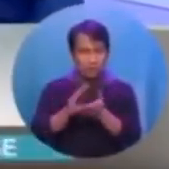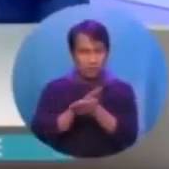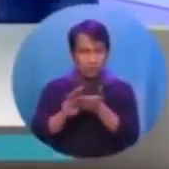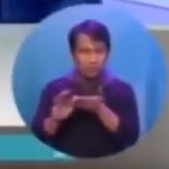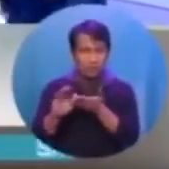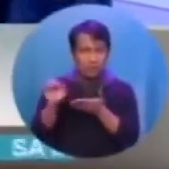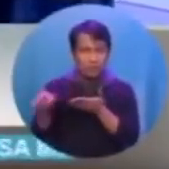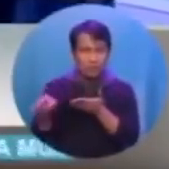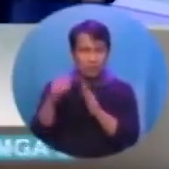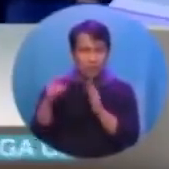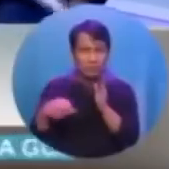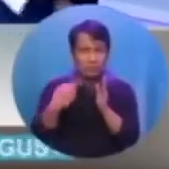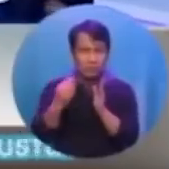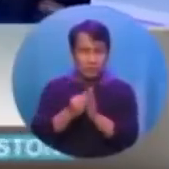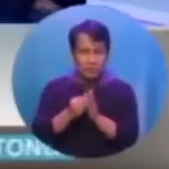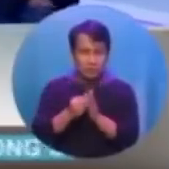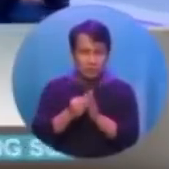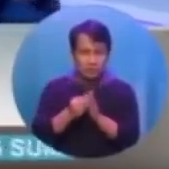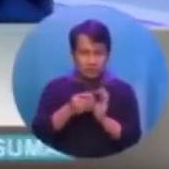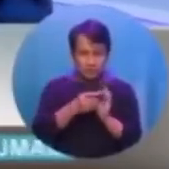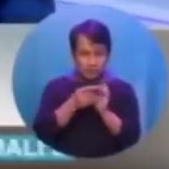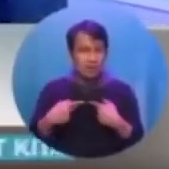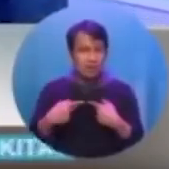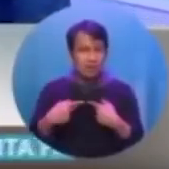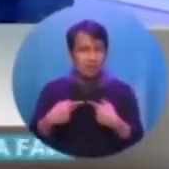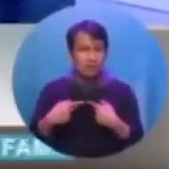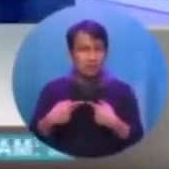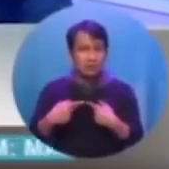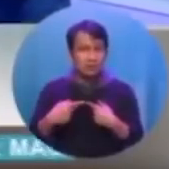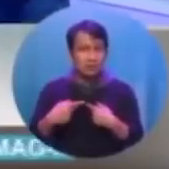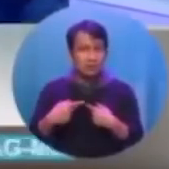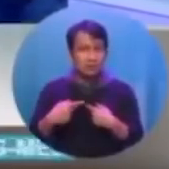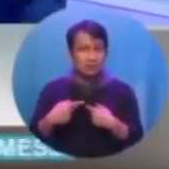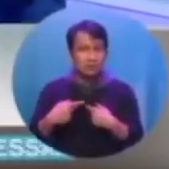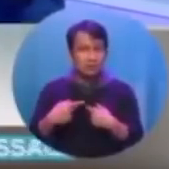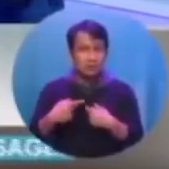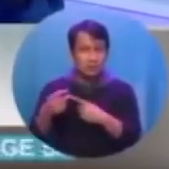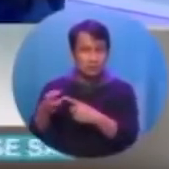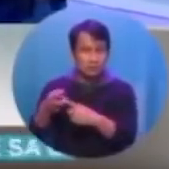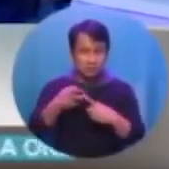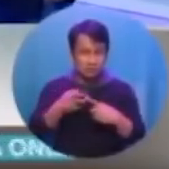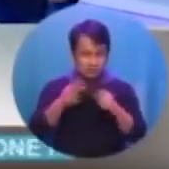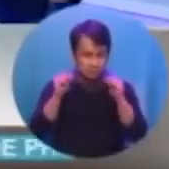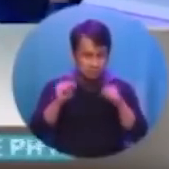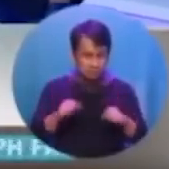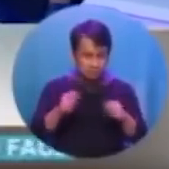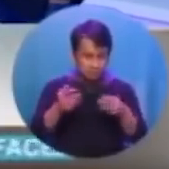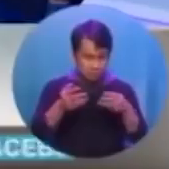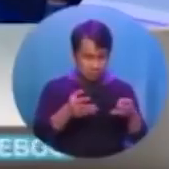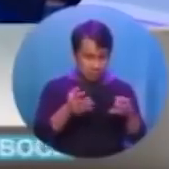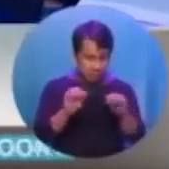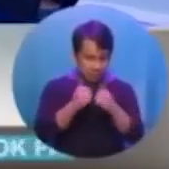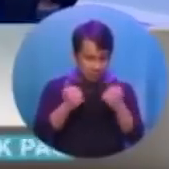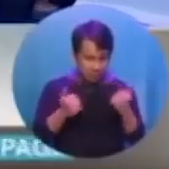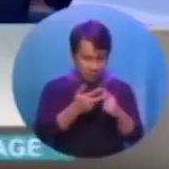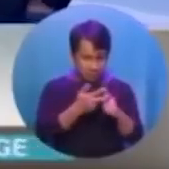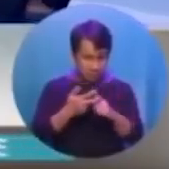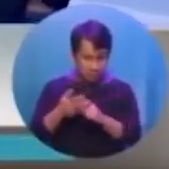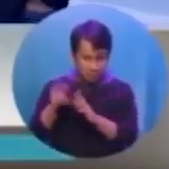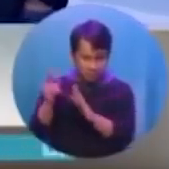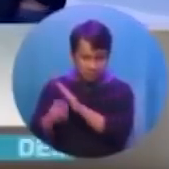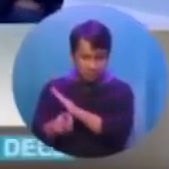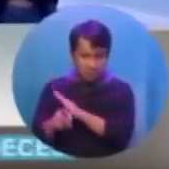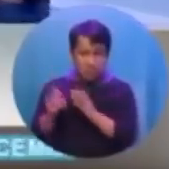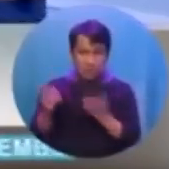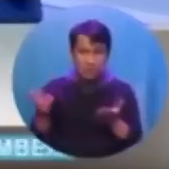ang record niya. Okay. However, ma'am, kasi yung the way na dinukot siya and then the way nung pag-p***ang sa